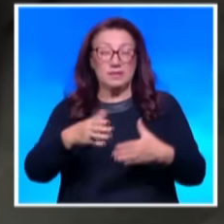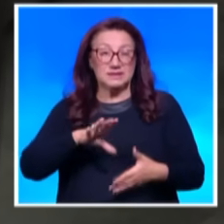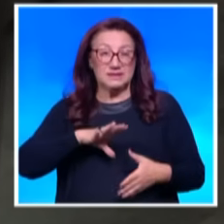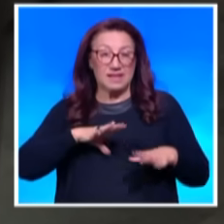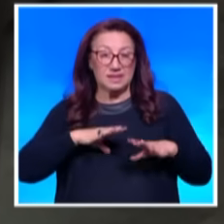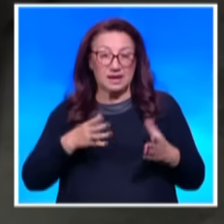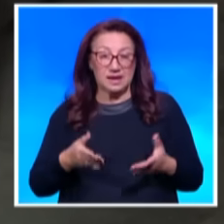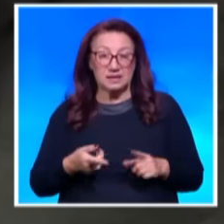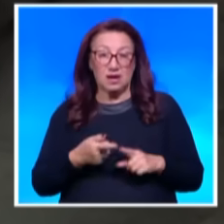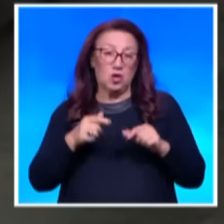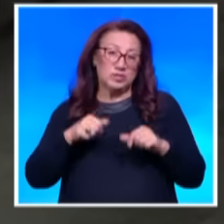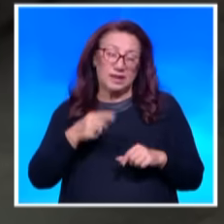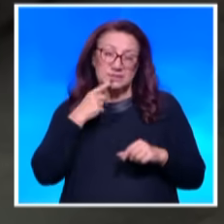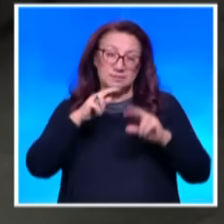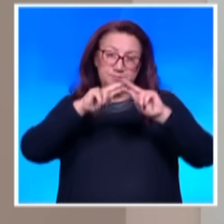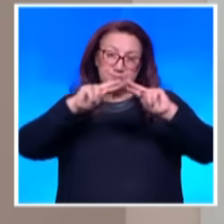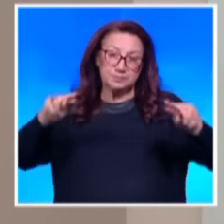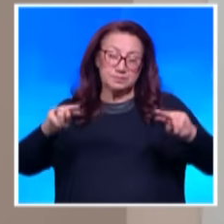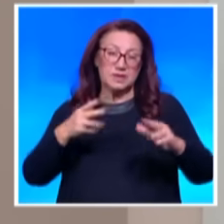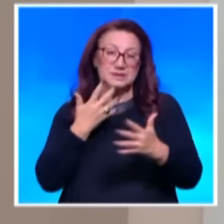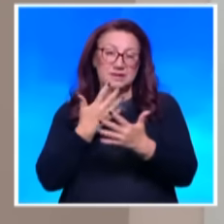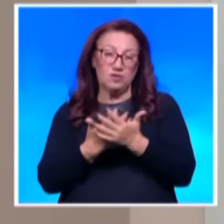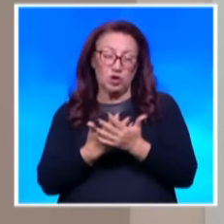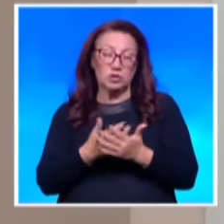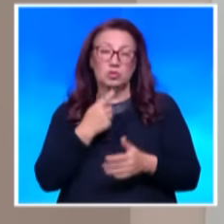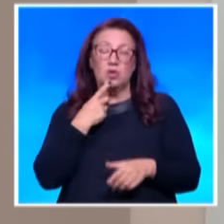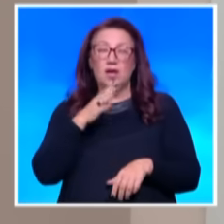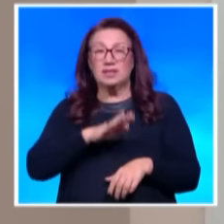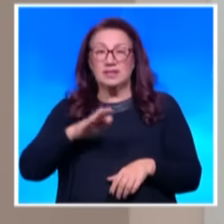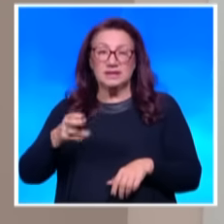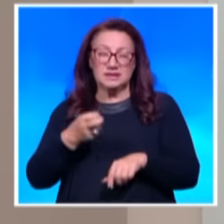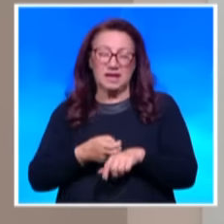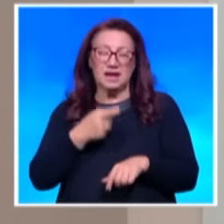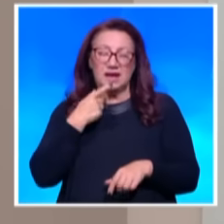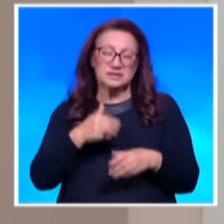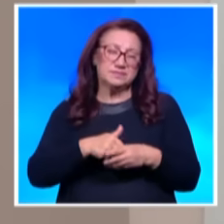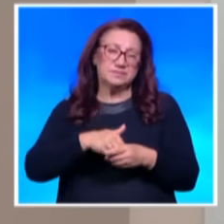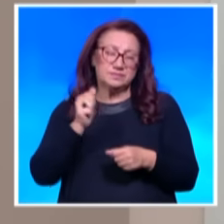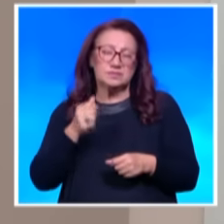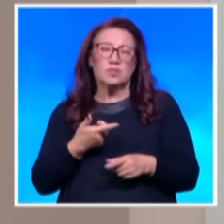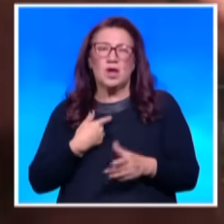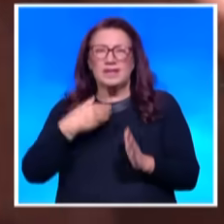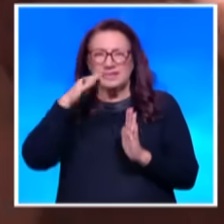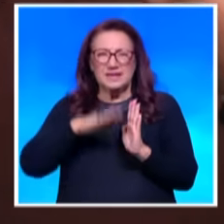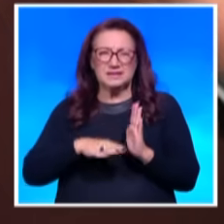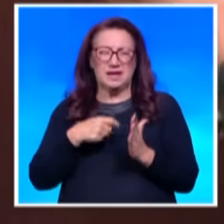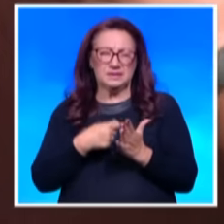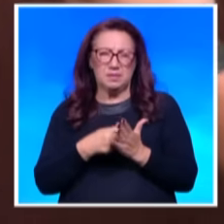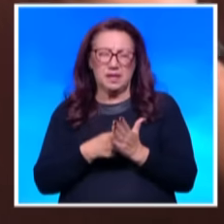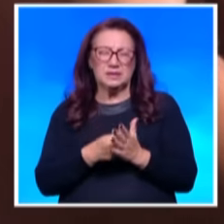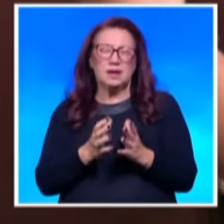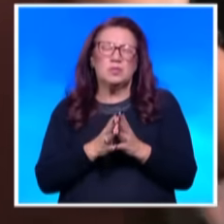отделение е запечатано, а педиатрите обявиха преди дни, че си тръгват заради ниско възнаграждение и претовареност. Условията на